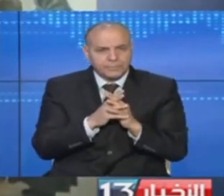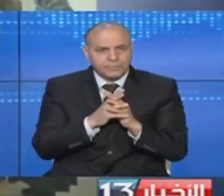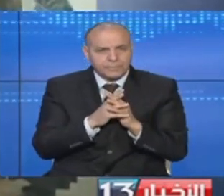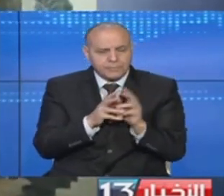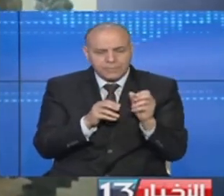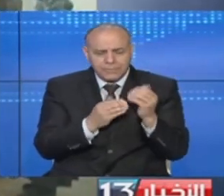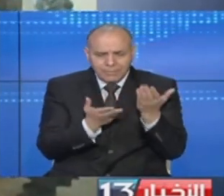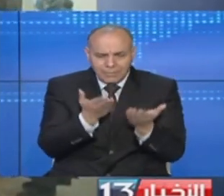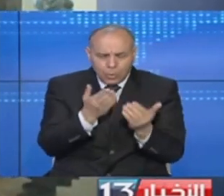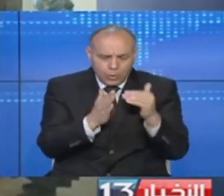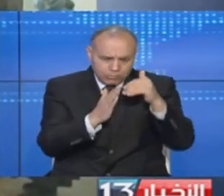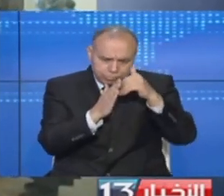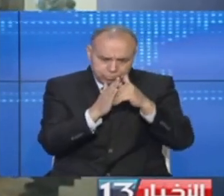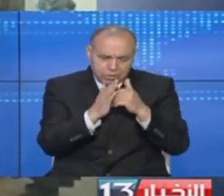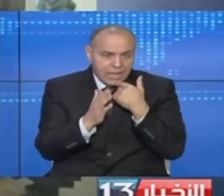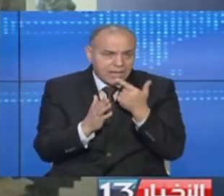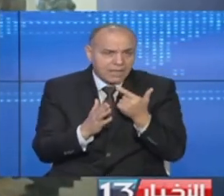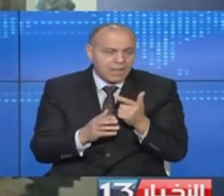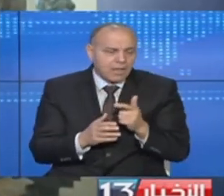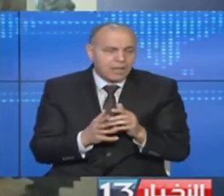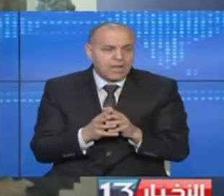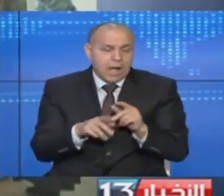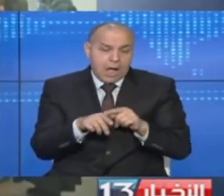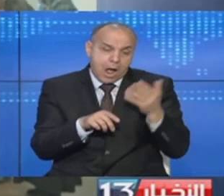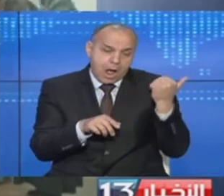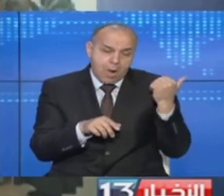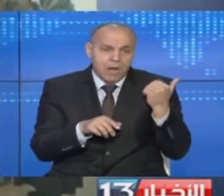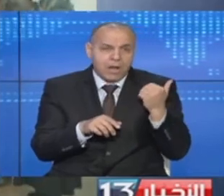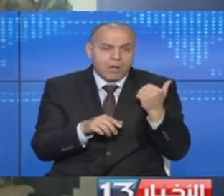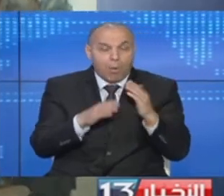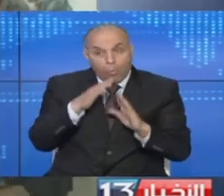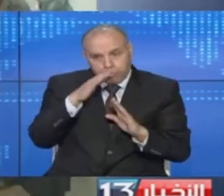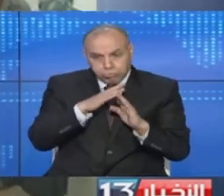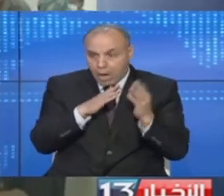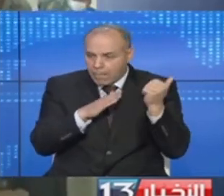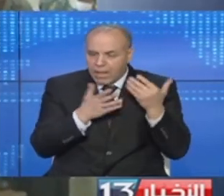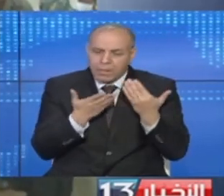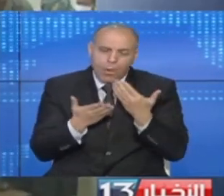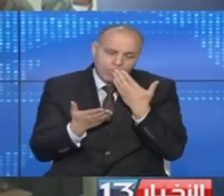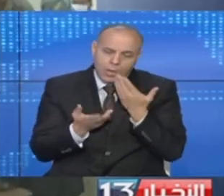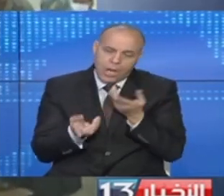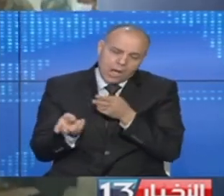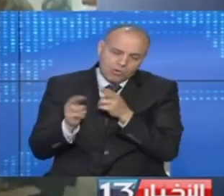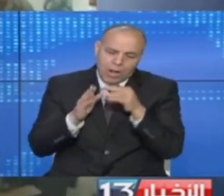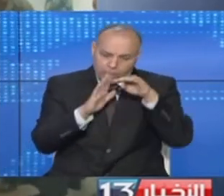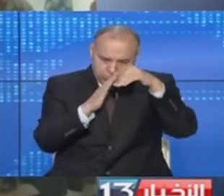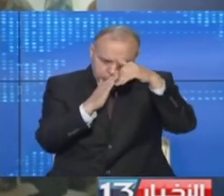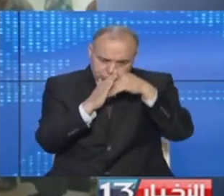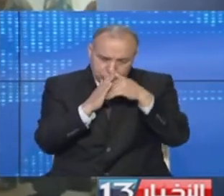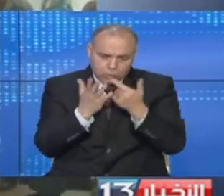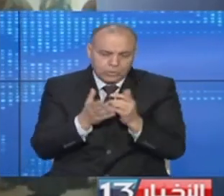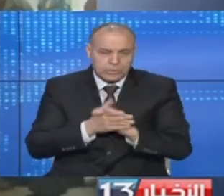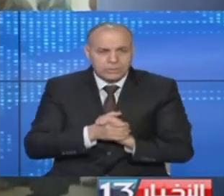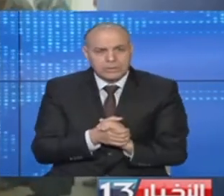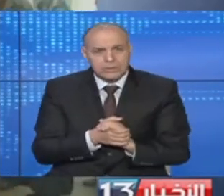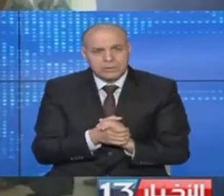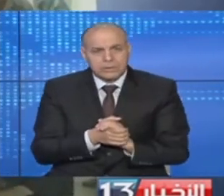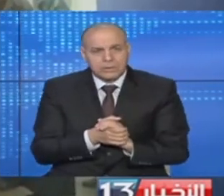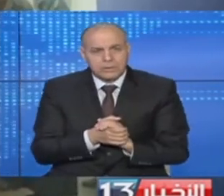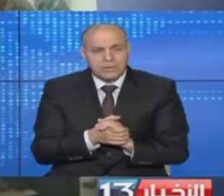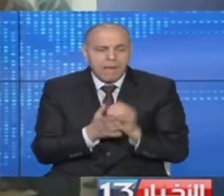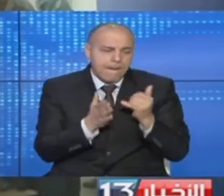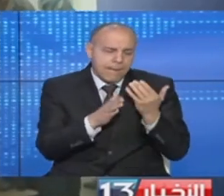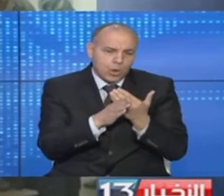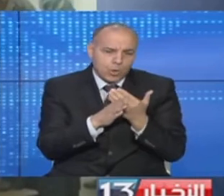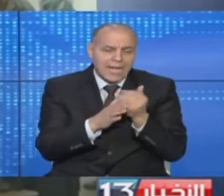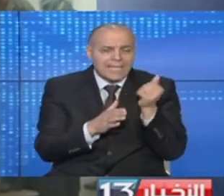كورب، نقوله الكورب هبطت كما كنت تحكي سيادتك، معناها في وقت من الأوقات وصلنا البيك معينة، توا الحمد لله معناها كما نقولك توا في ابن زيدون